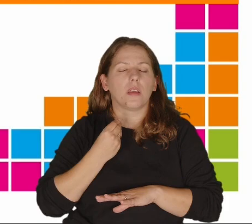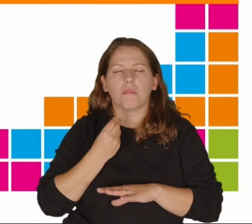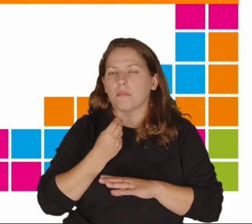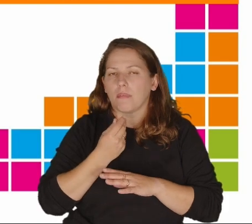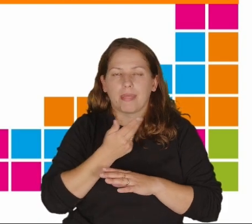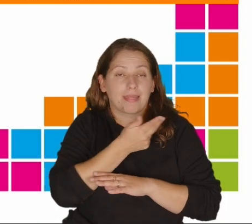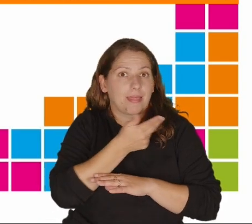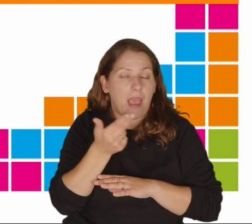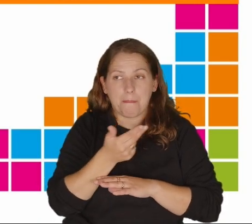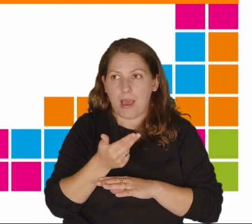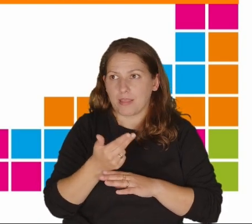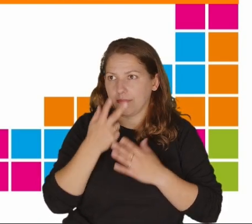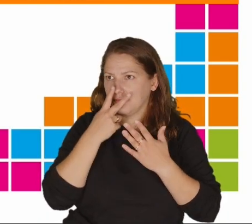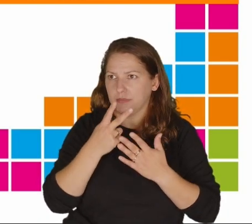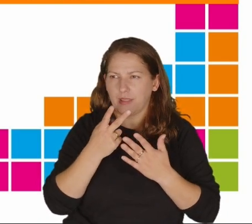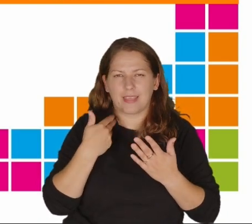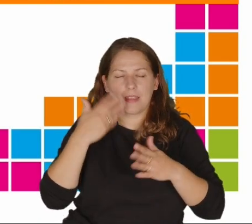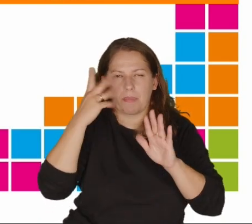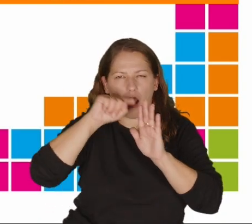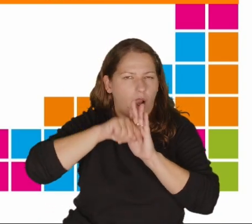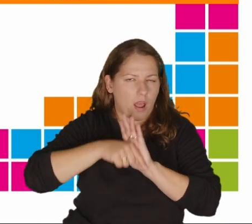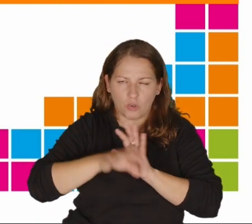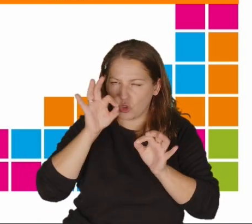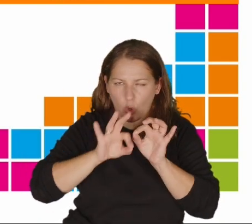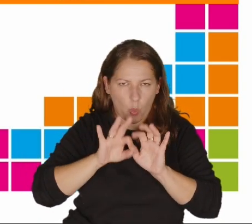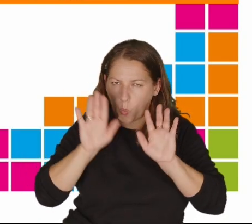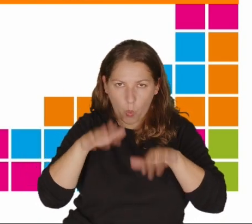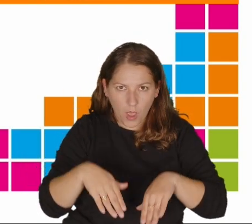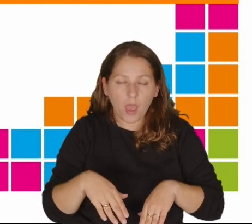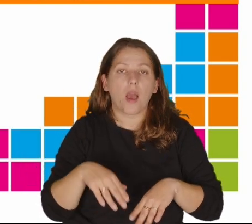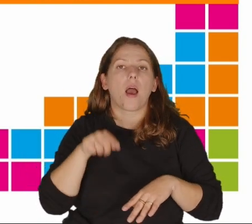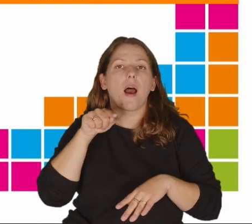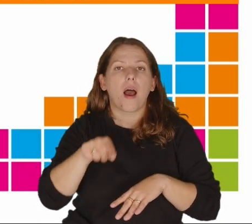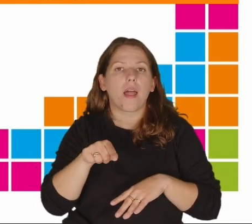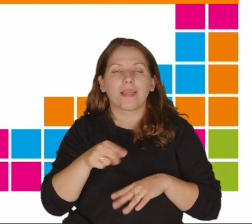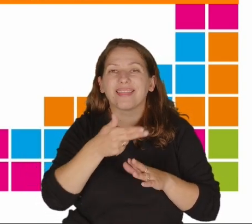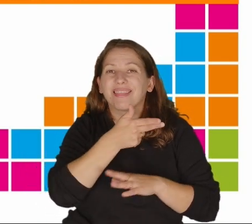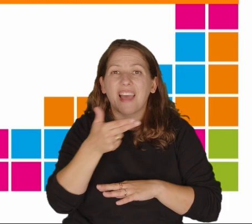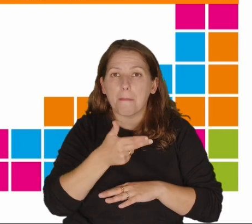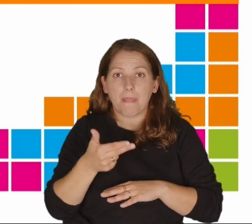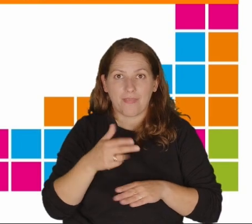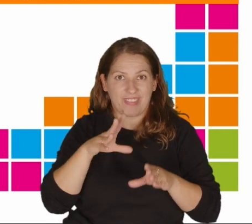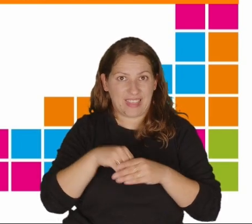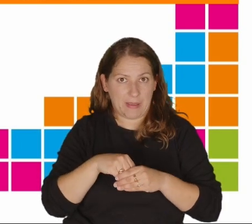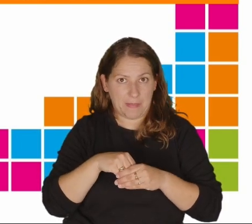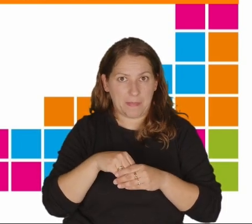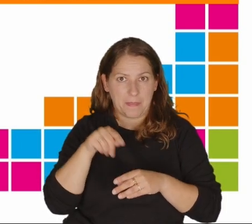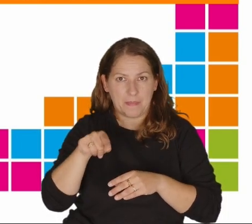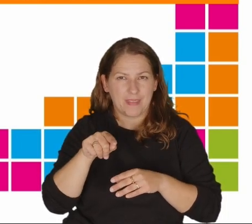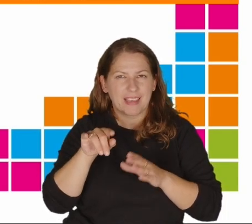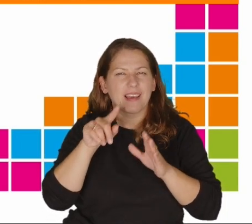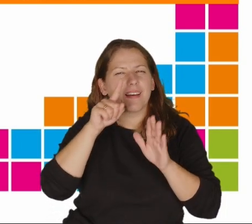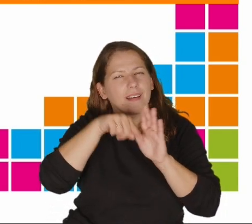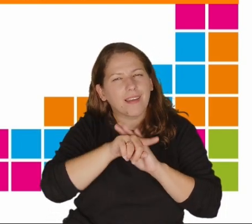Ilość tematów, tutaj macie Państwo, nie będziemy wchodzili w szczegóły, ale ta tematyka, która pojawiała się na kontach